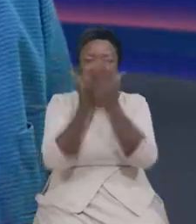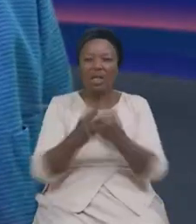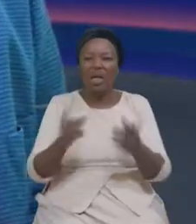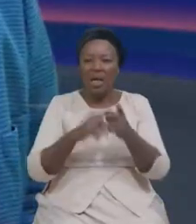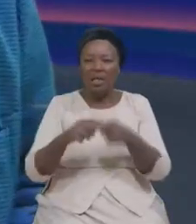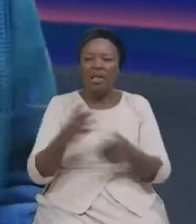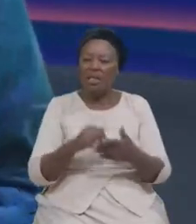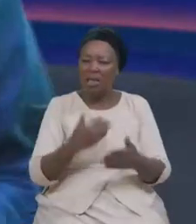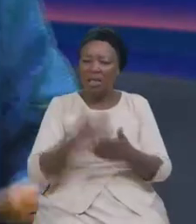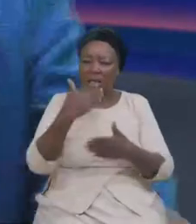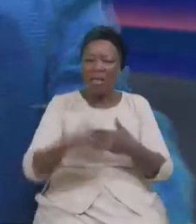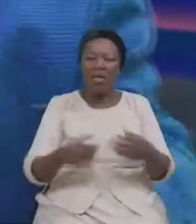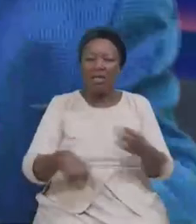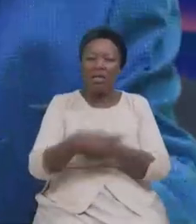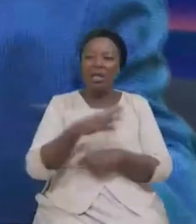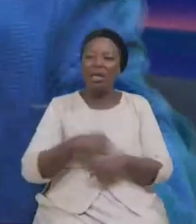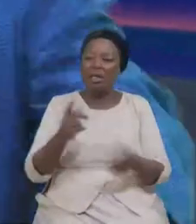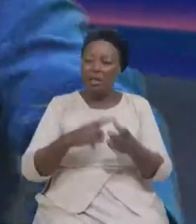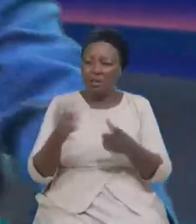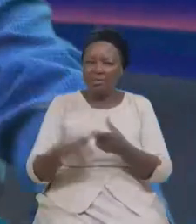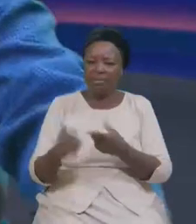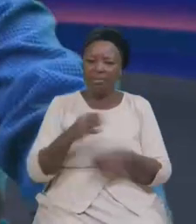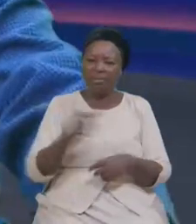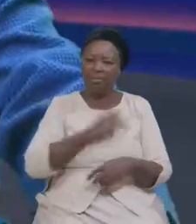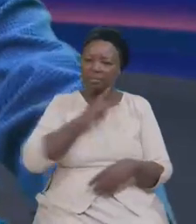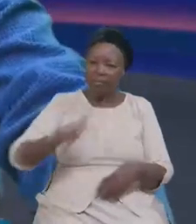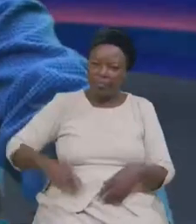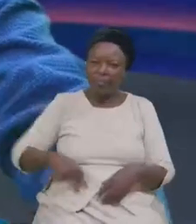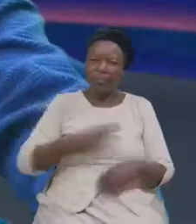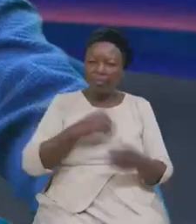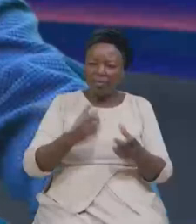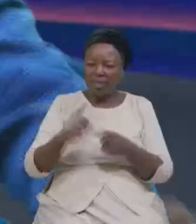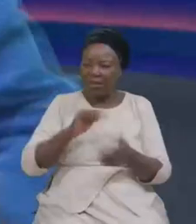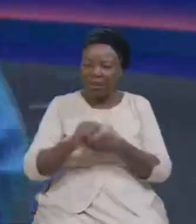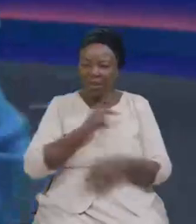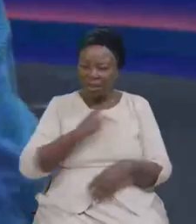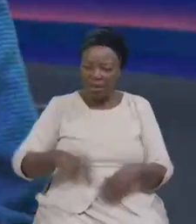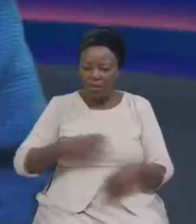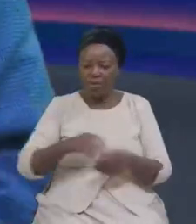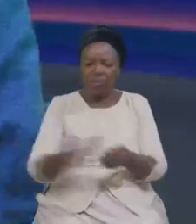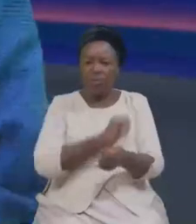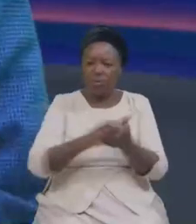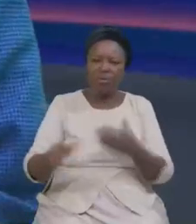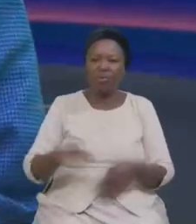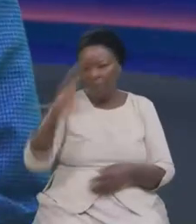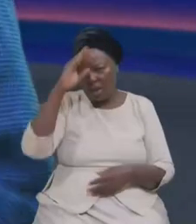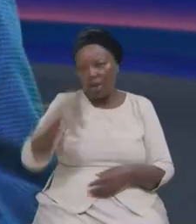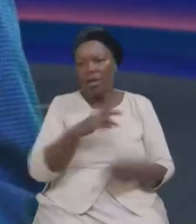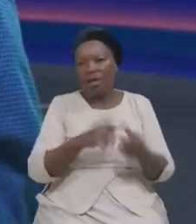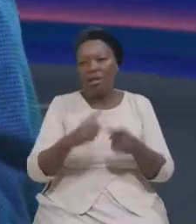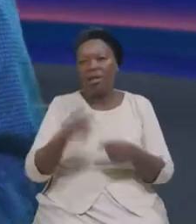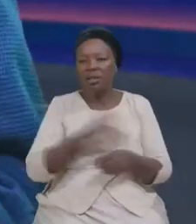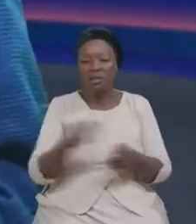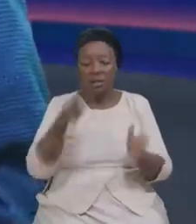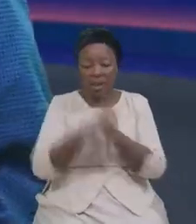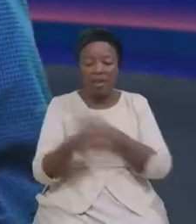roi attendait pour le sortir de là et se débarrasser de lui, de la terre. Et